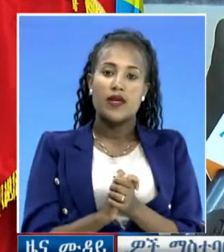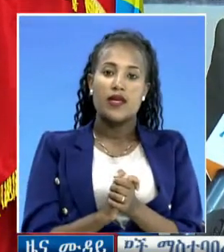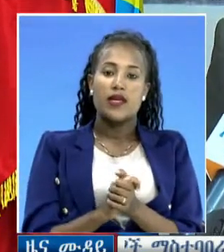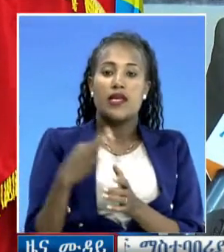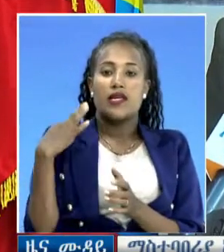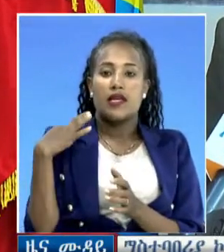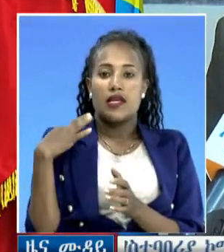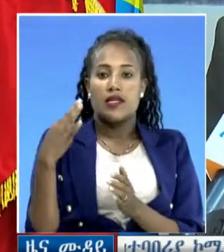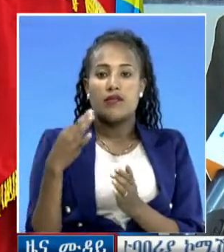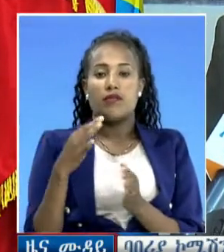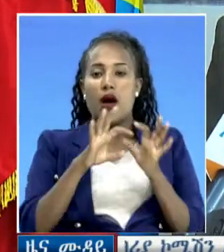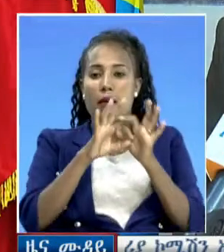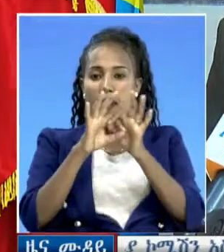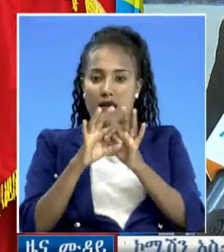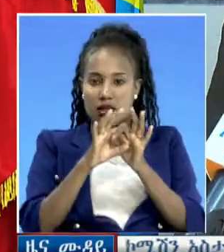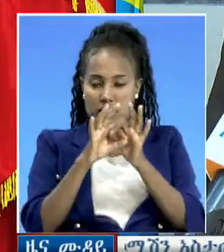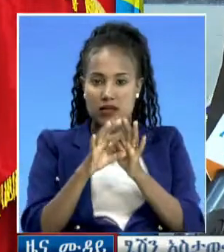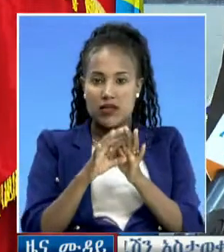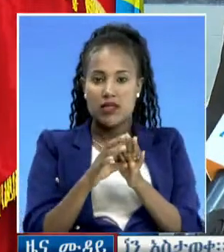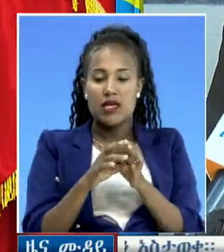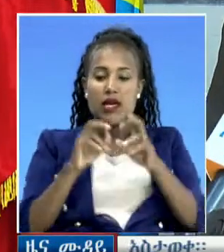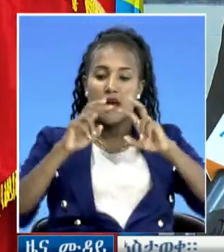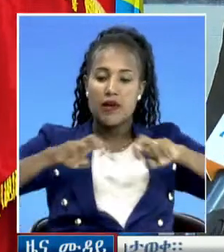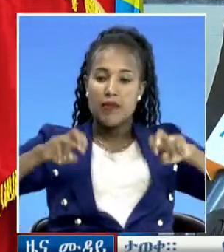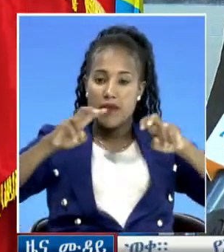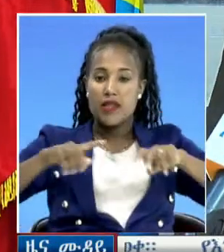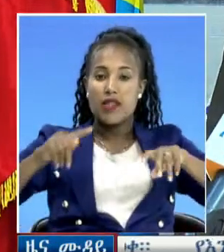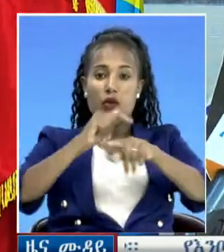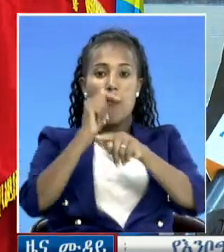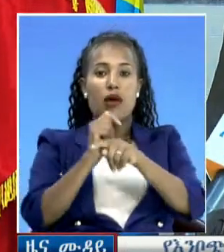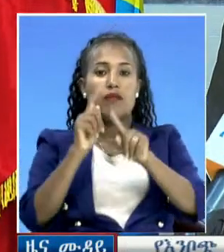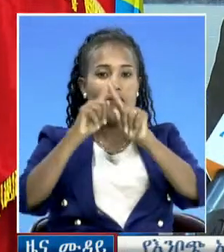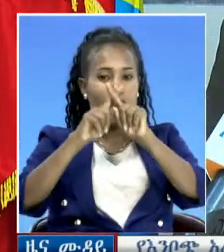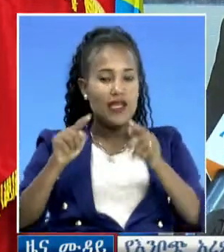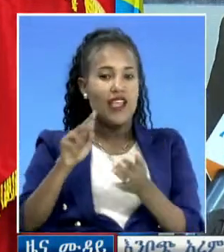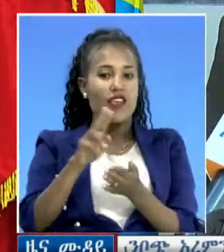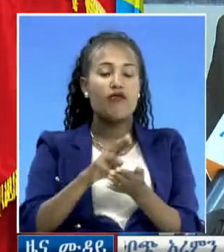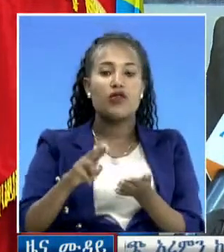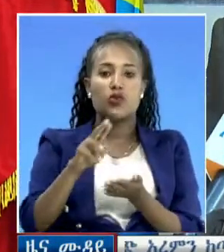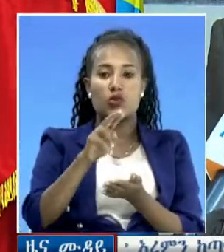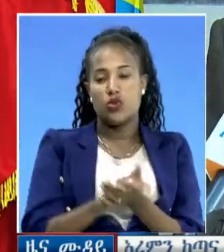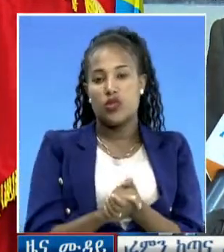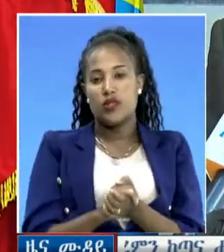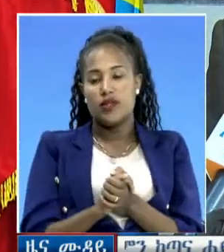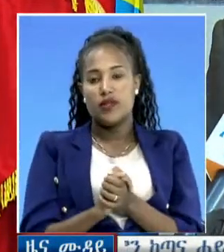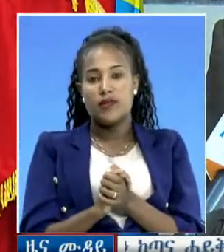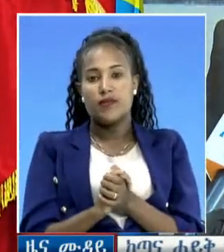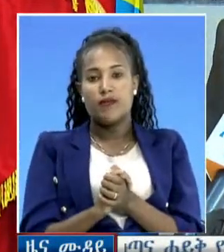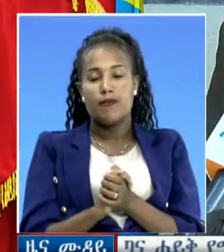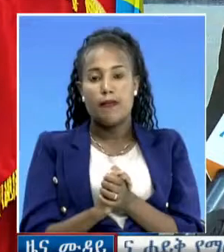የሲቪክ ማህበራት፣ የምርምር ተቋማት፣ በተለይም ዩኒቨርሲቲዎች፣